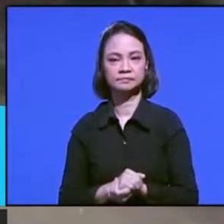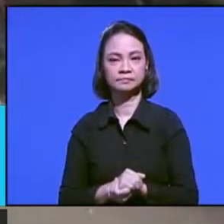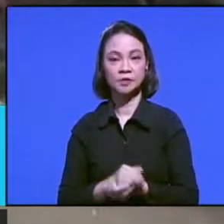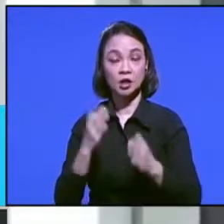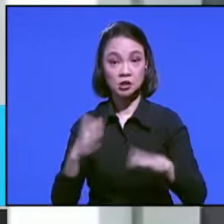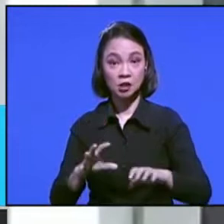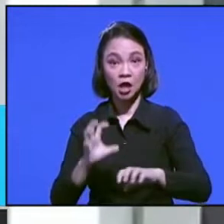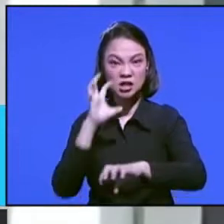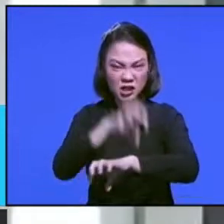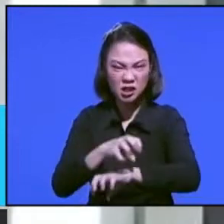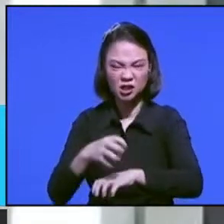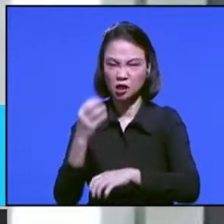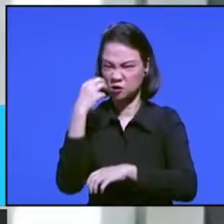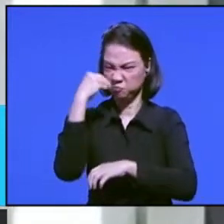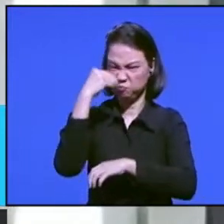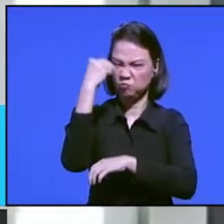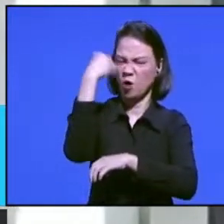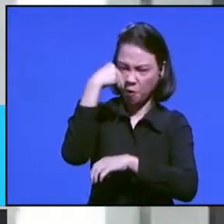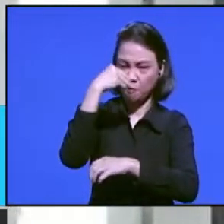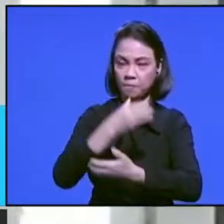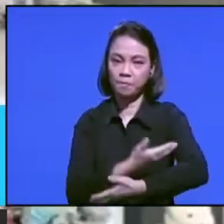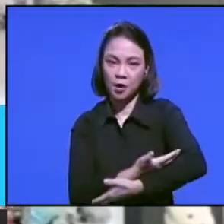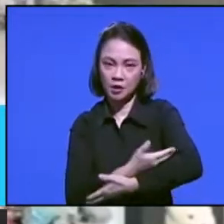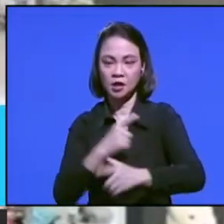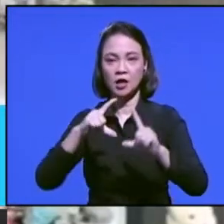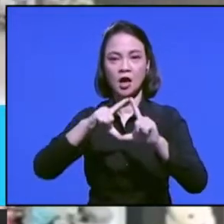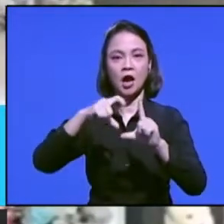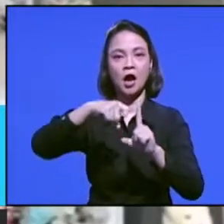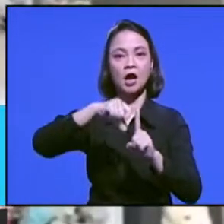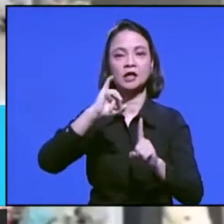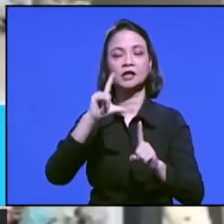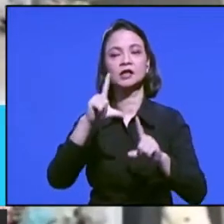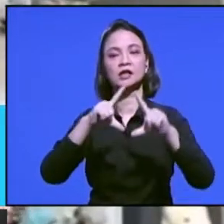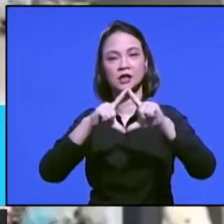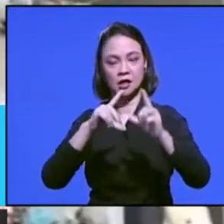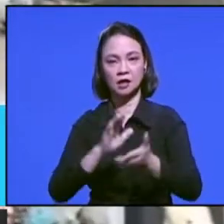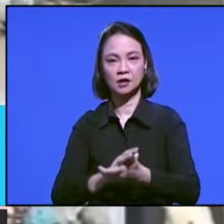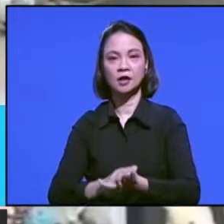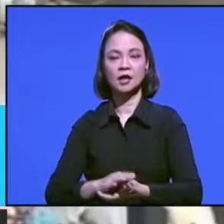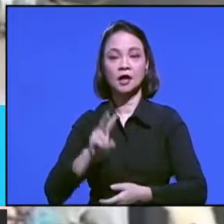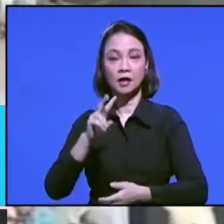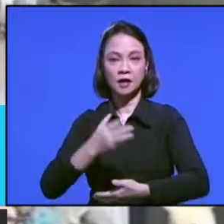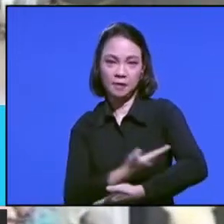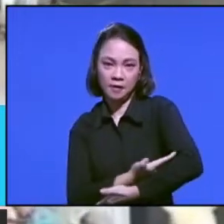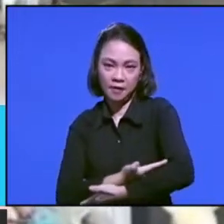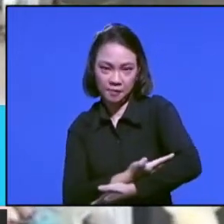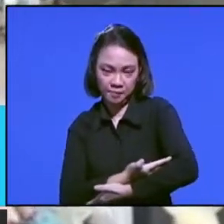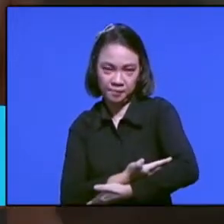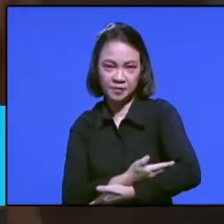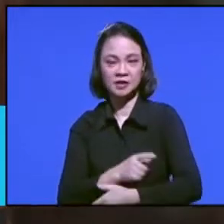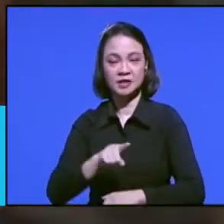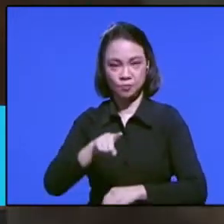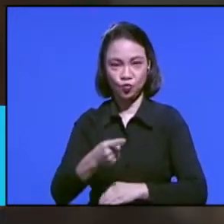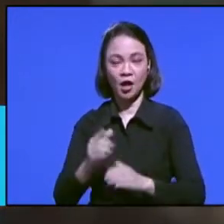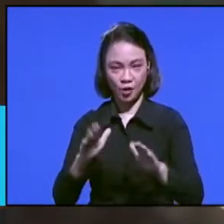Pasca terjadinya gigitan tikus terhadap bayi Akila Putri Rahmat, kondisi anak pasangan Lina dan Rahmat ini mulai